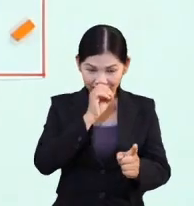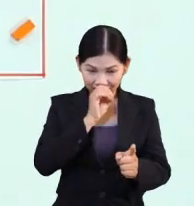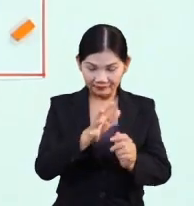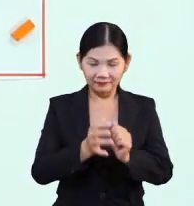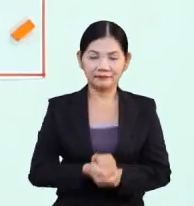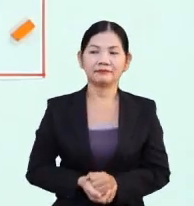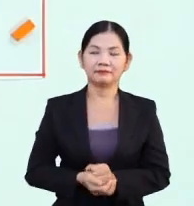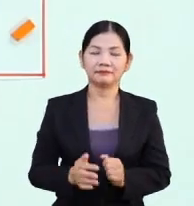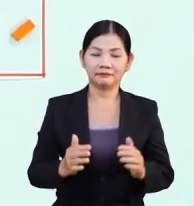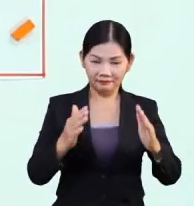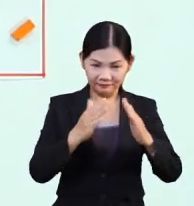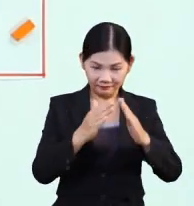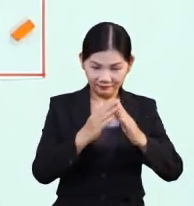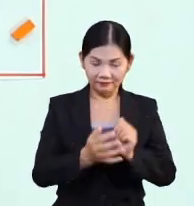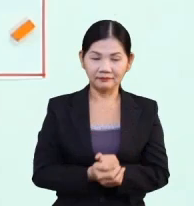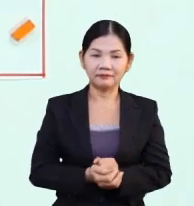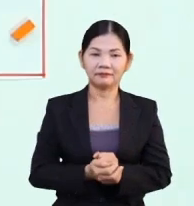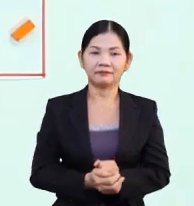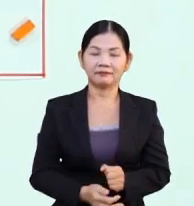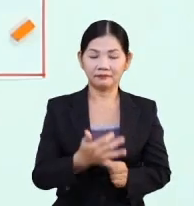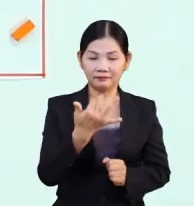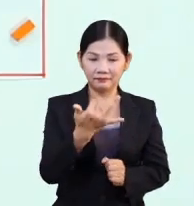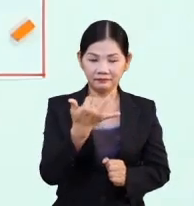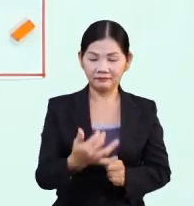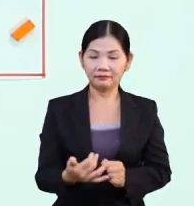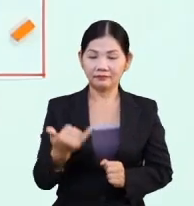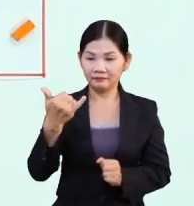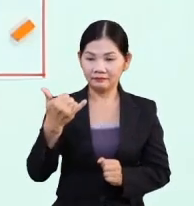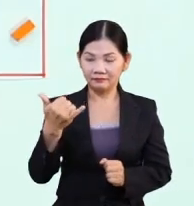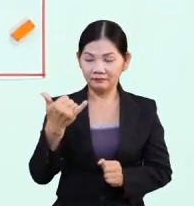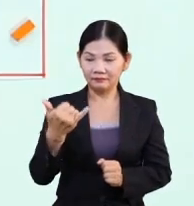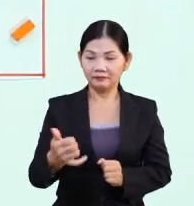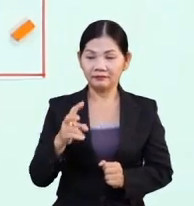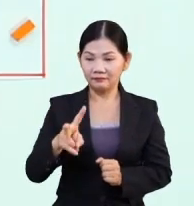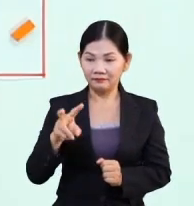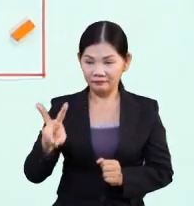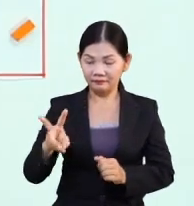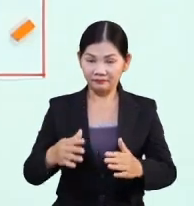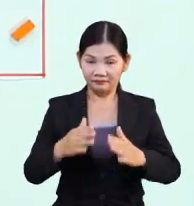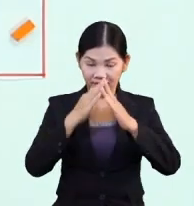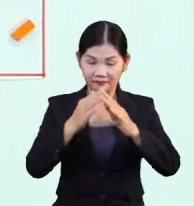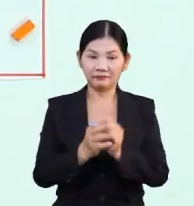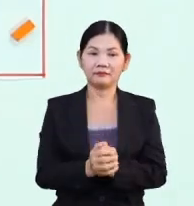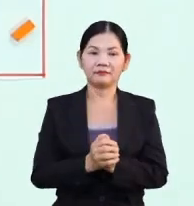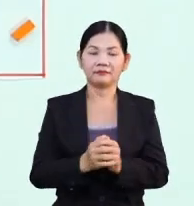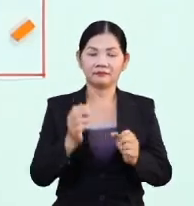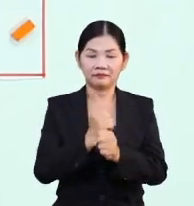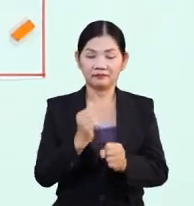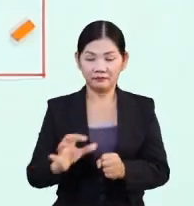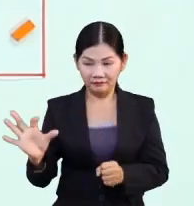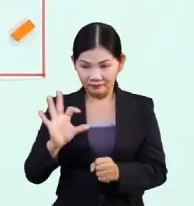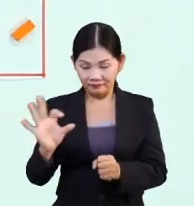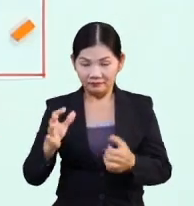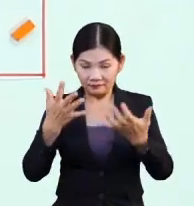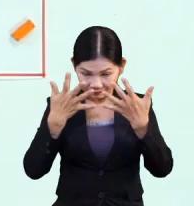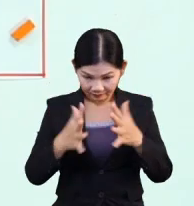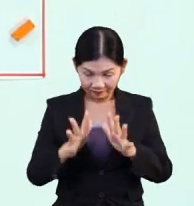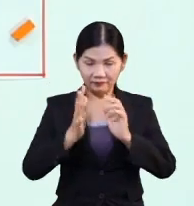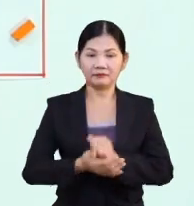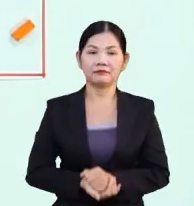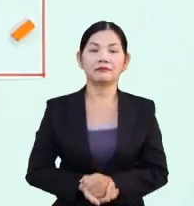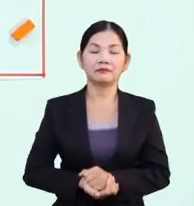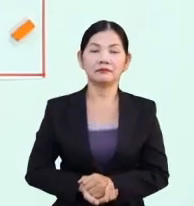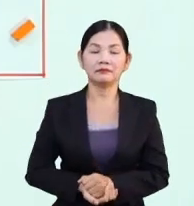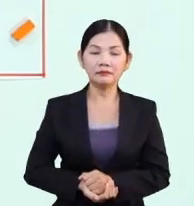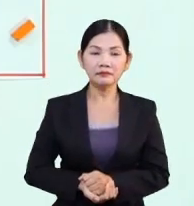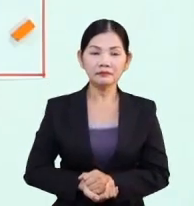ចាផ្ទះចំនួនចា7723ខ្នងនេះគឺបានធ្វើបង្គន់អនាម័យសម្រាប់ប្រើប្រាស់រី